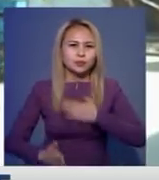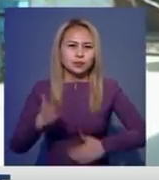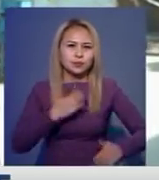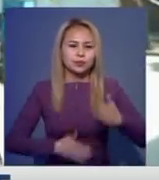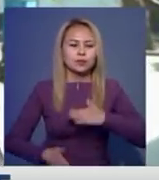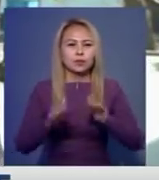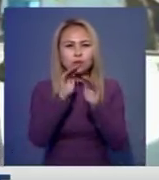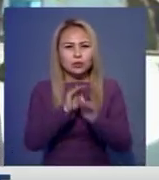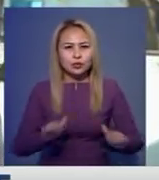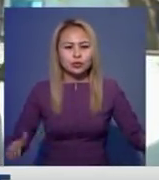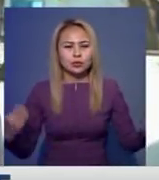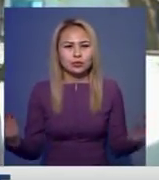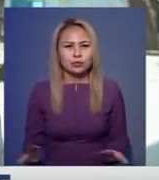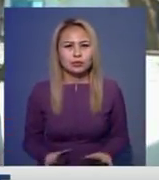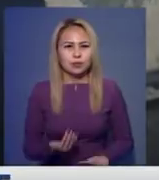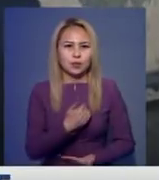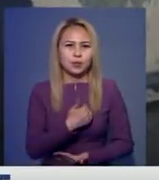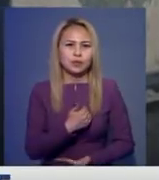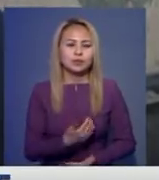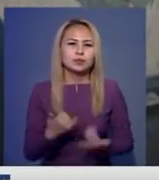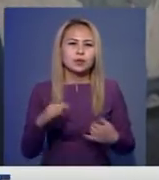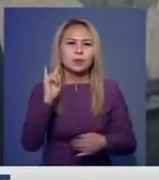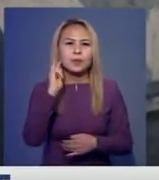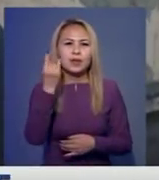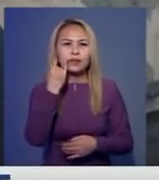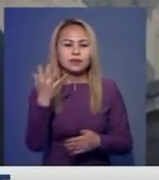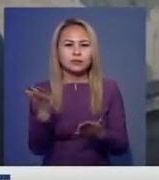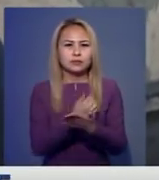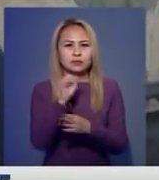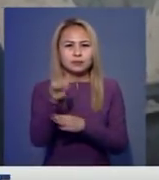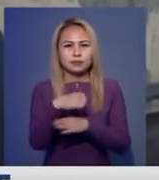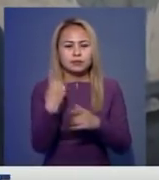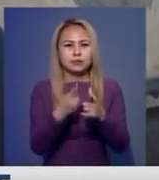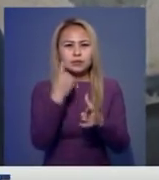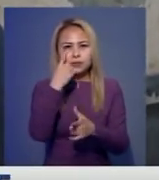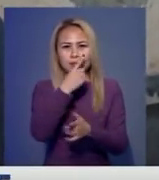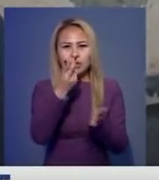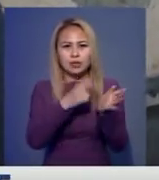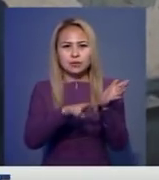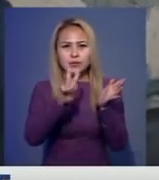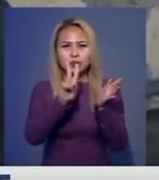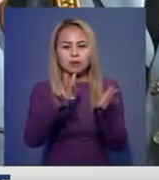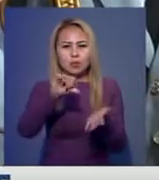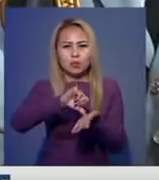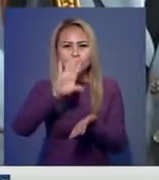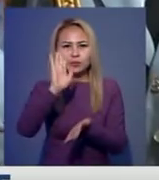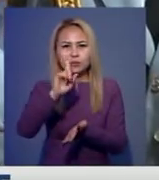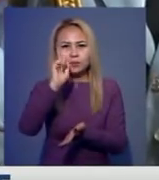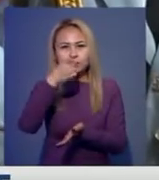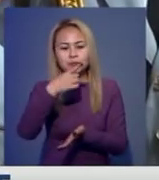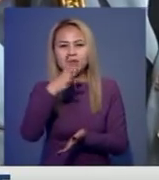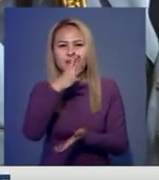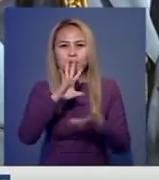елімізде тыныштықпен өмір сүрсін деген. Павлодарда жеңіс шеруіне көзі тірі 72 ардагер қатысады. Бір жыл бұрын олардың